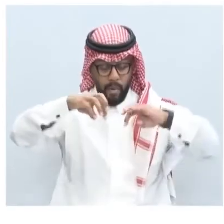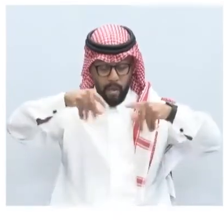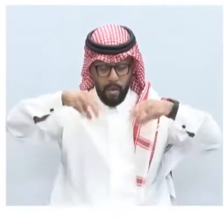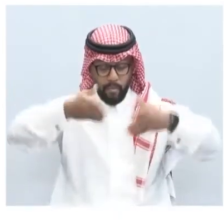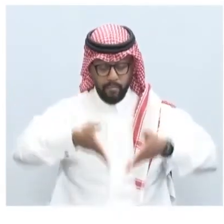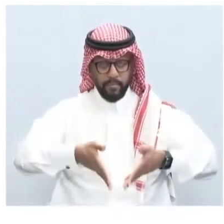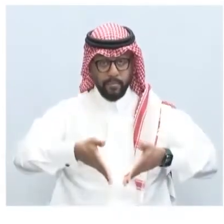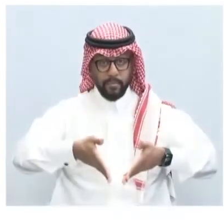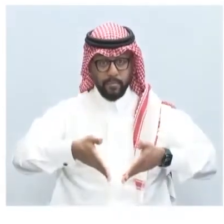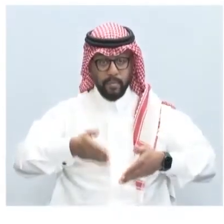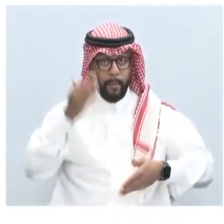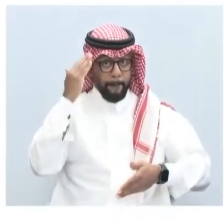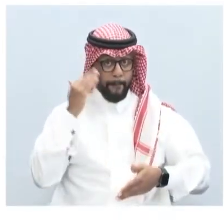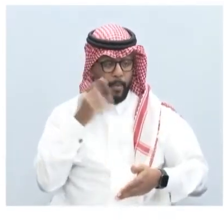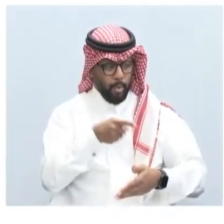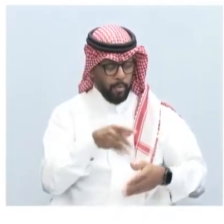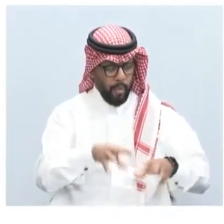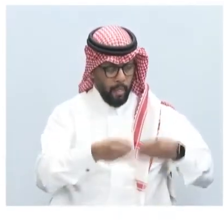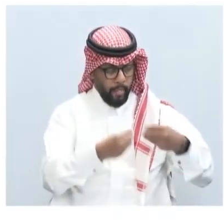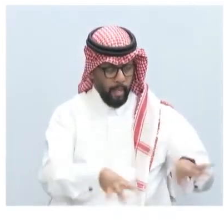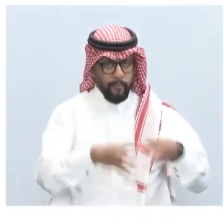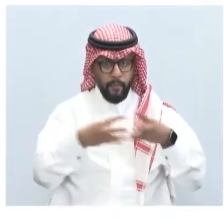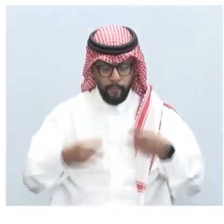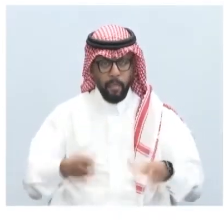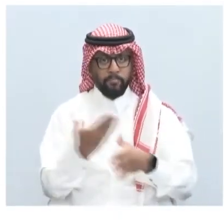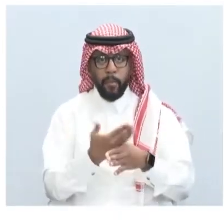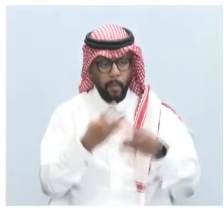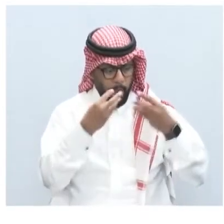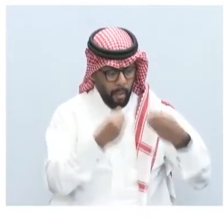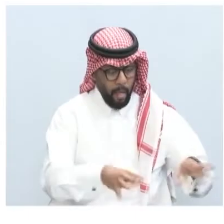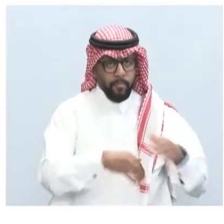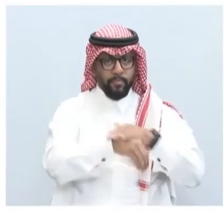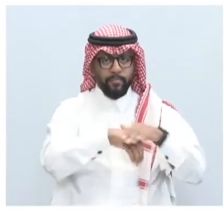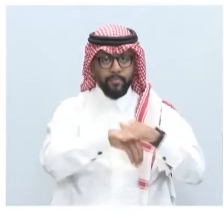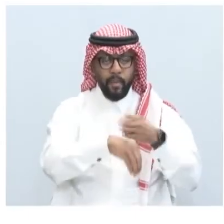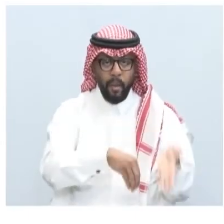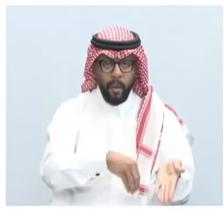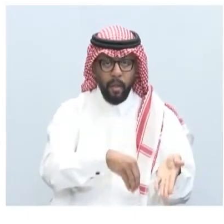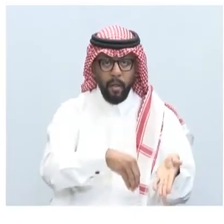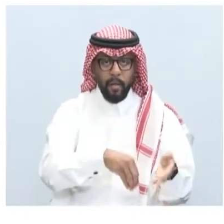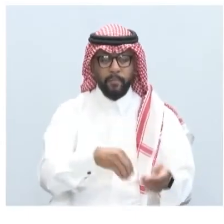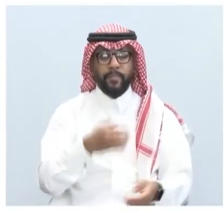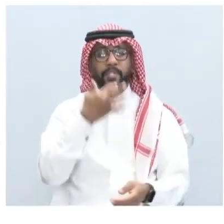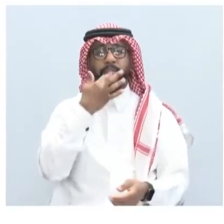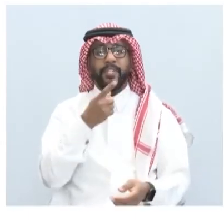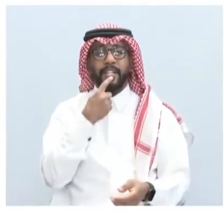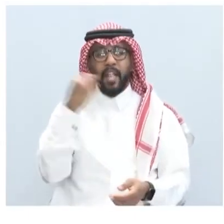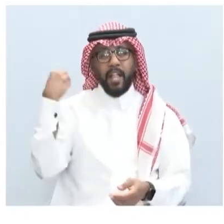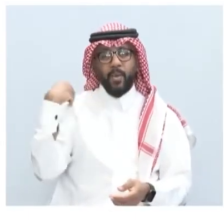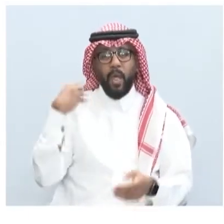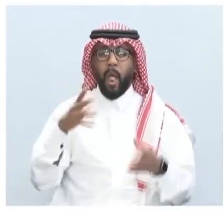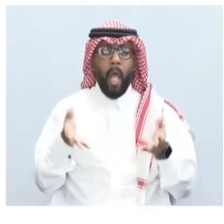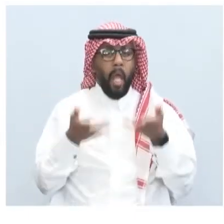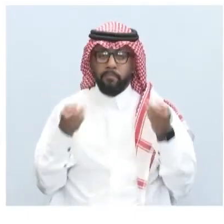لماذا لم تخلع الجورب يا ابي لتغسل رجليك لان من السنه المسح على